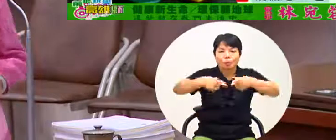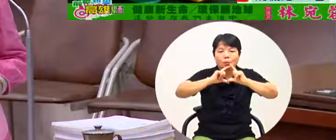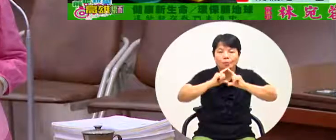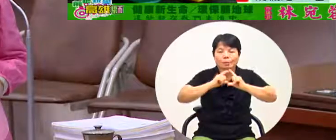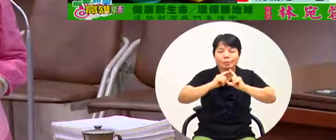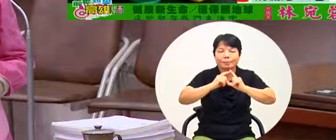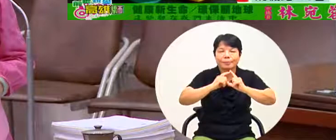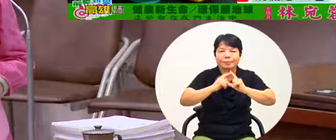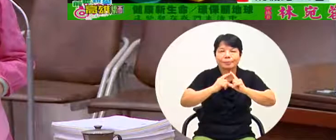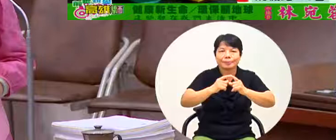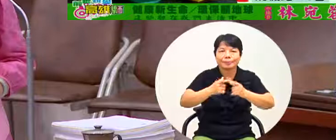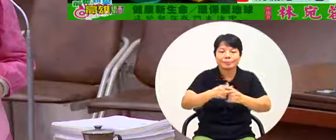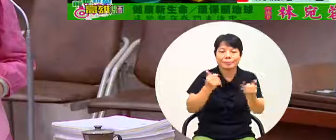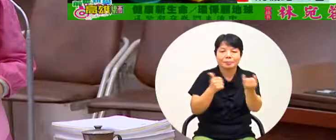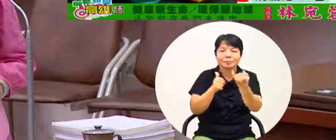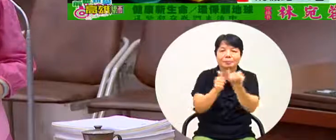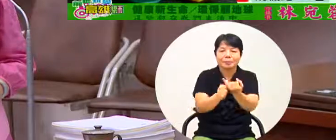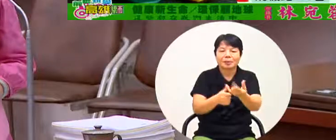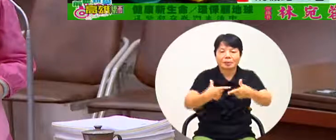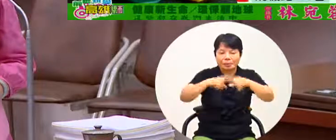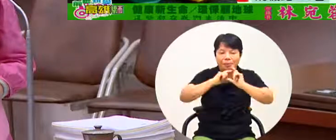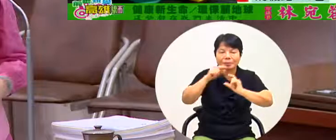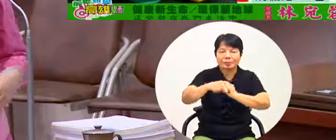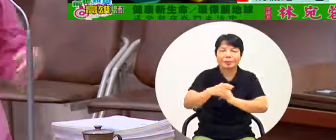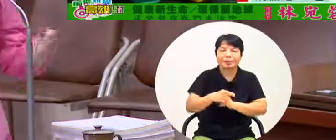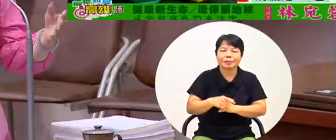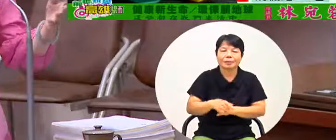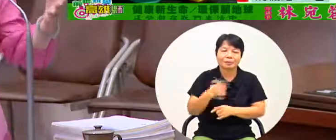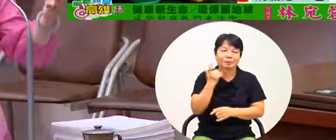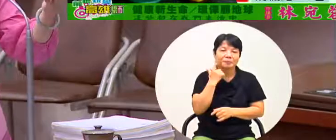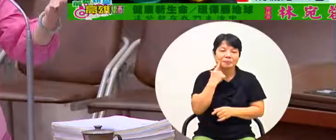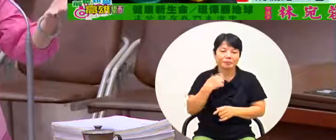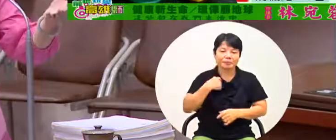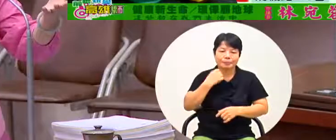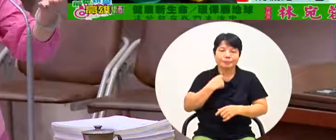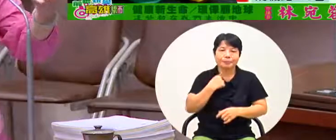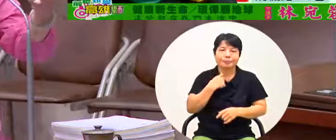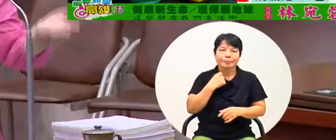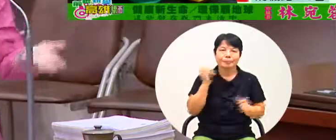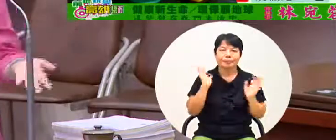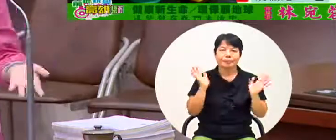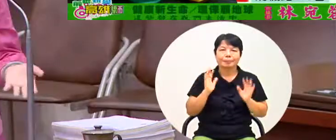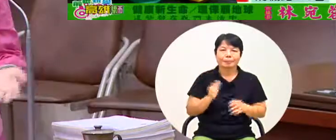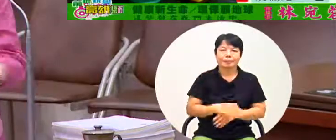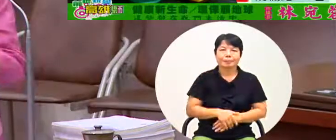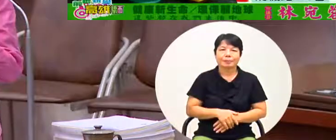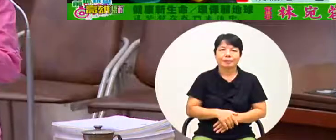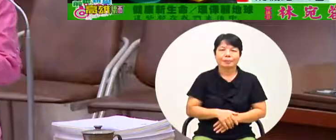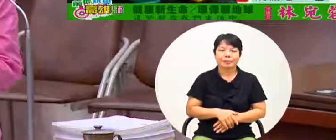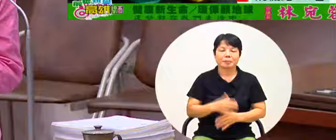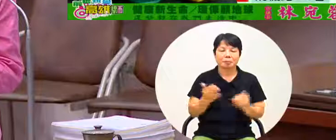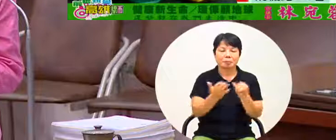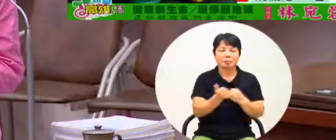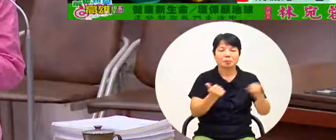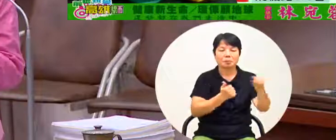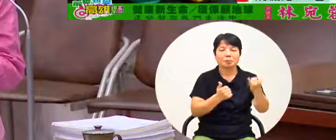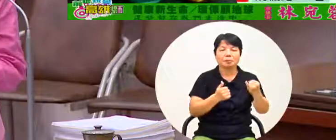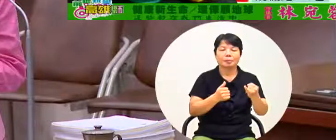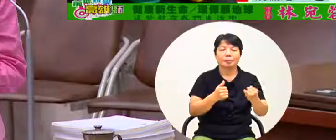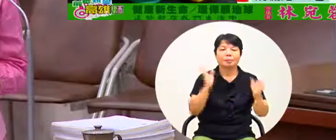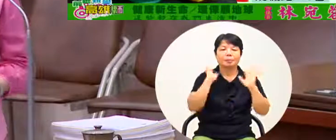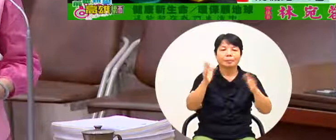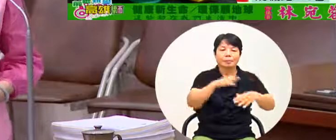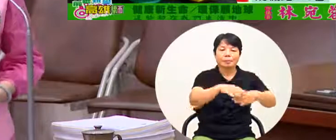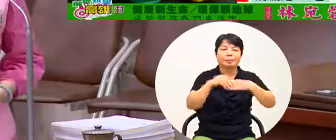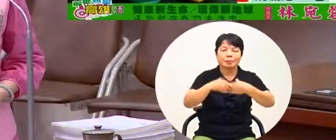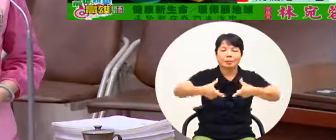穿水衫嘛吼，祖囝的囡仔嘛吼，祖囝带祖囝的小孩，你要回来看外婆啊、外公啊，